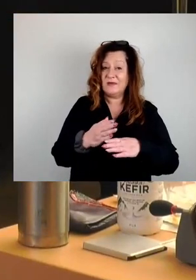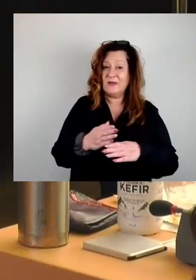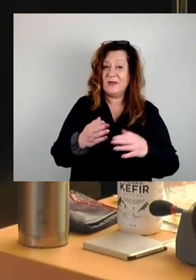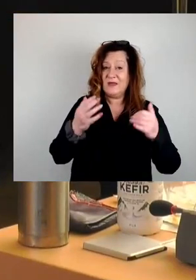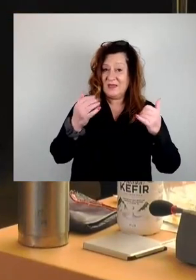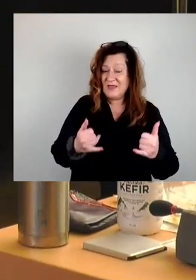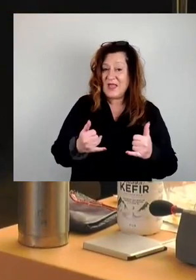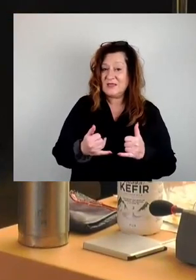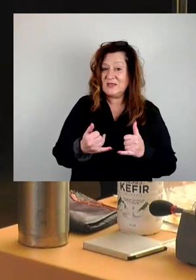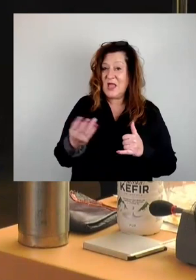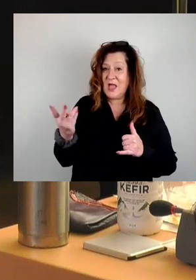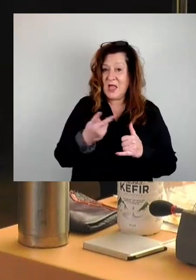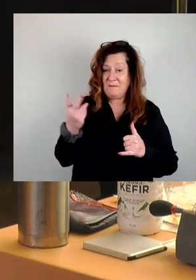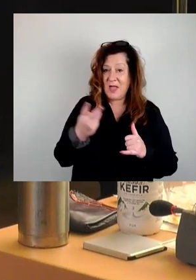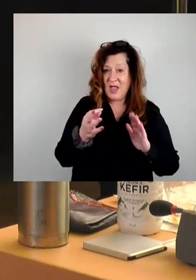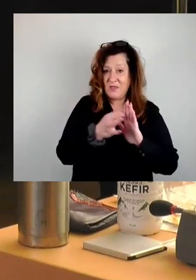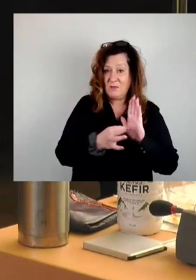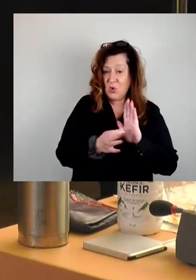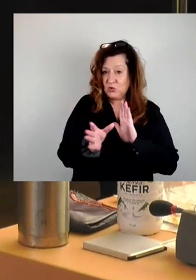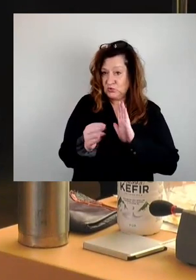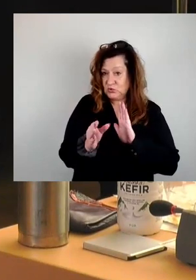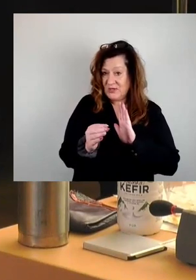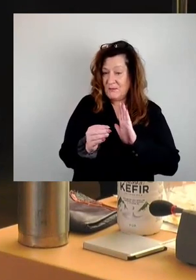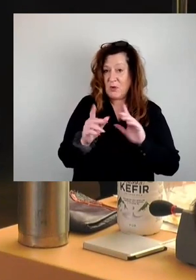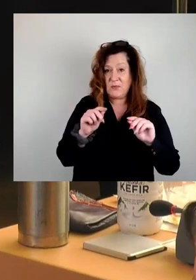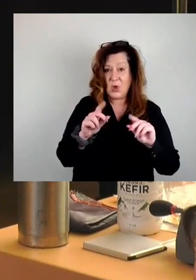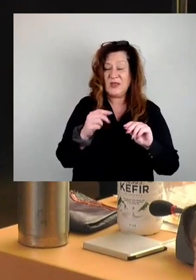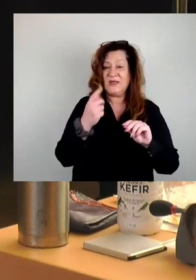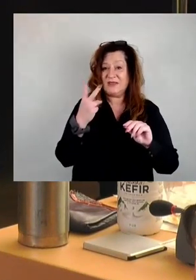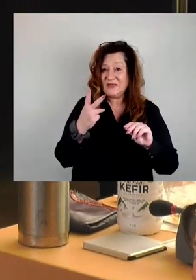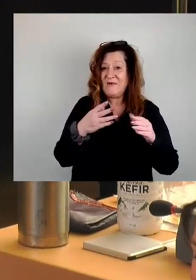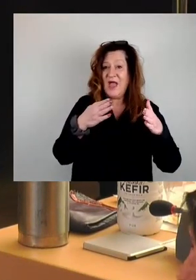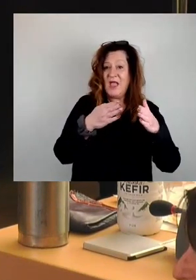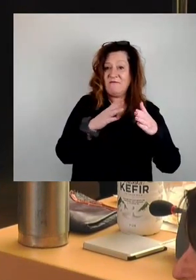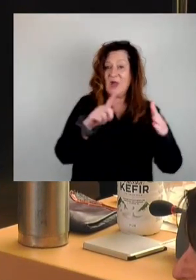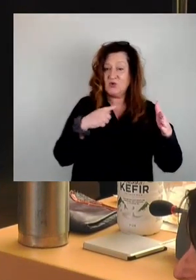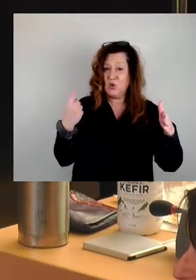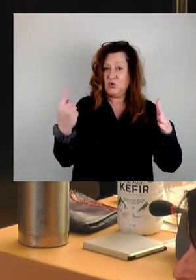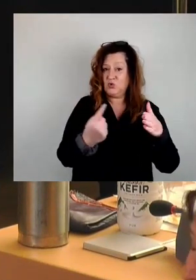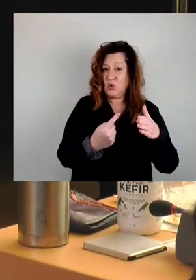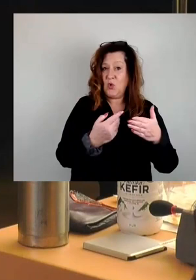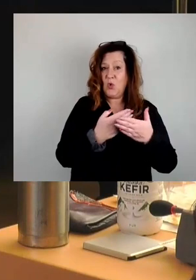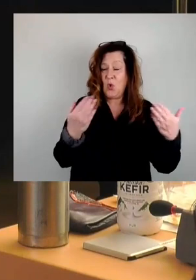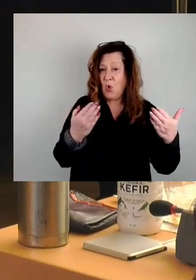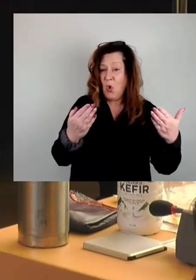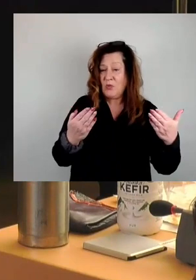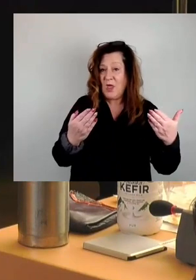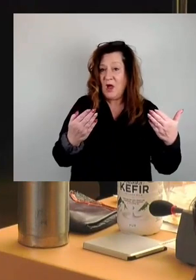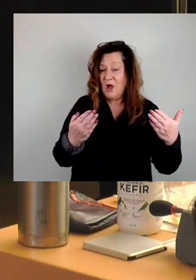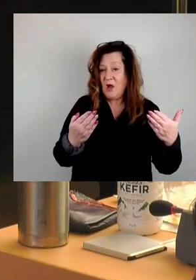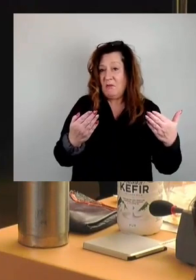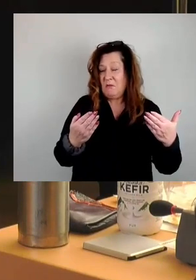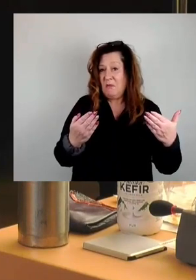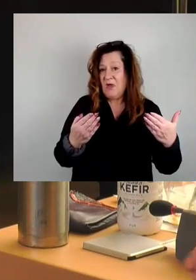zusammen. Gibt es jetzt 2 Fraktionsrunden? Oder muss Herr Deppe und Frau Mühle sich streiten, wer 5 und wer 3 Minuten